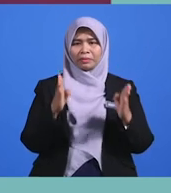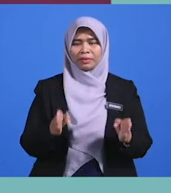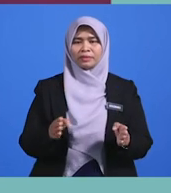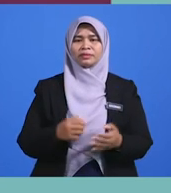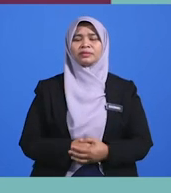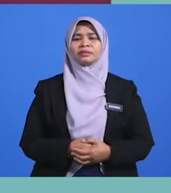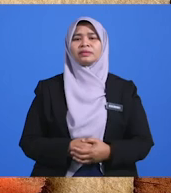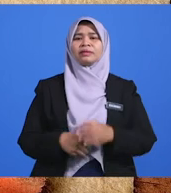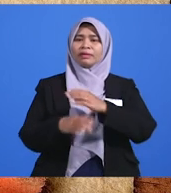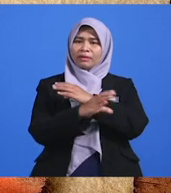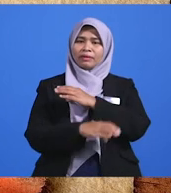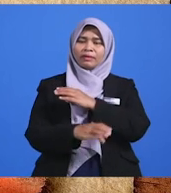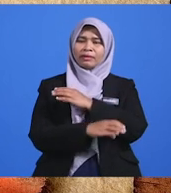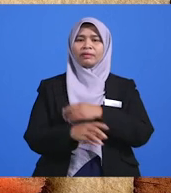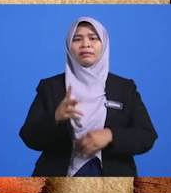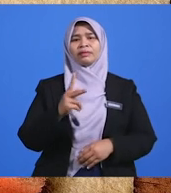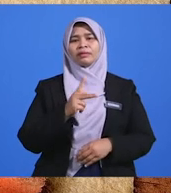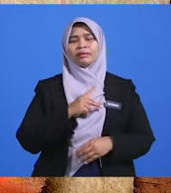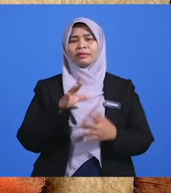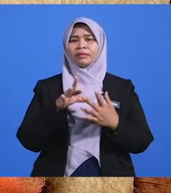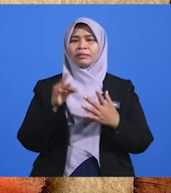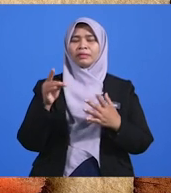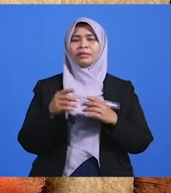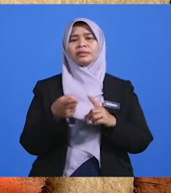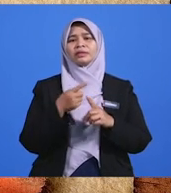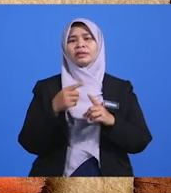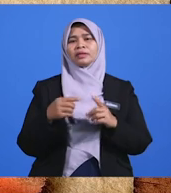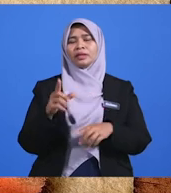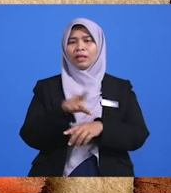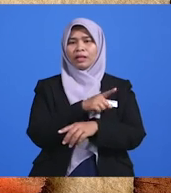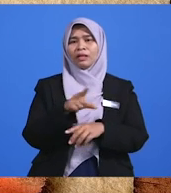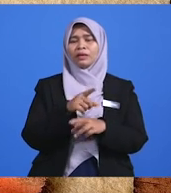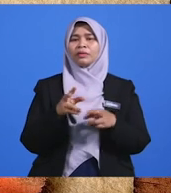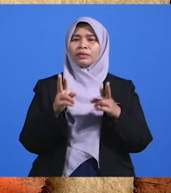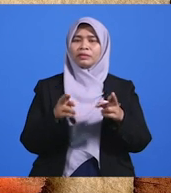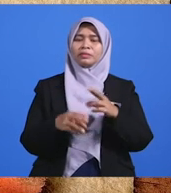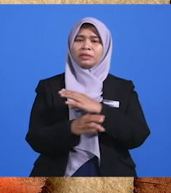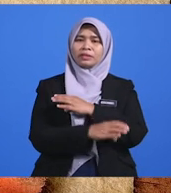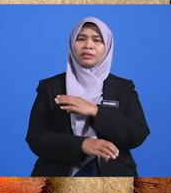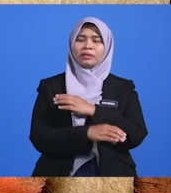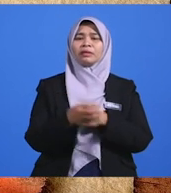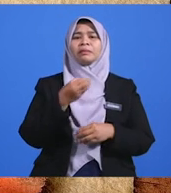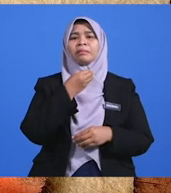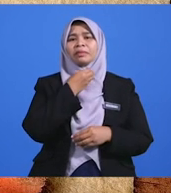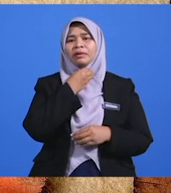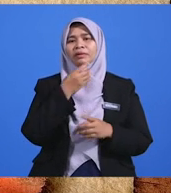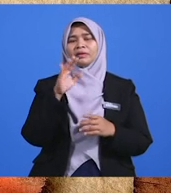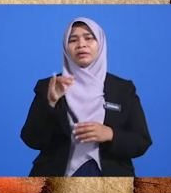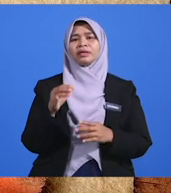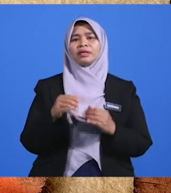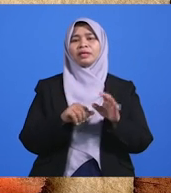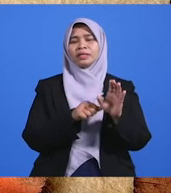Negaraku dipilih daripada lagu rasmi Negeri Perak yang berasal daripada Pulau Mahi di